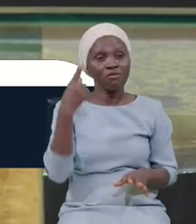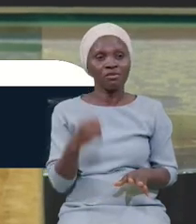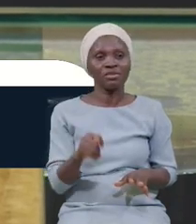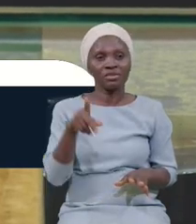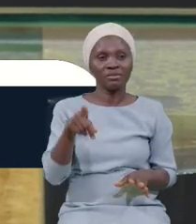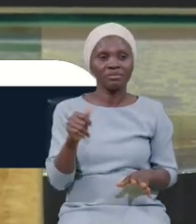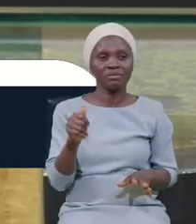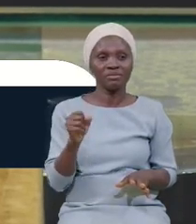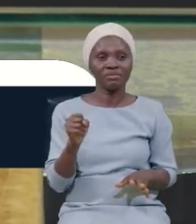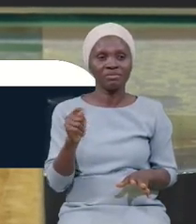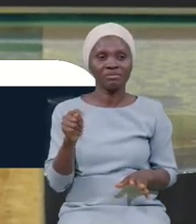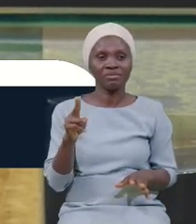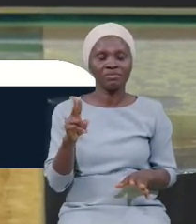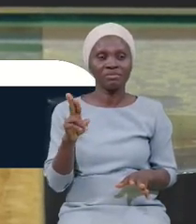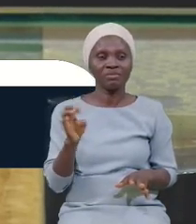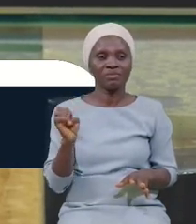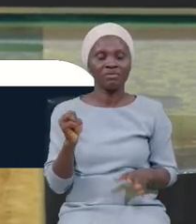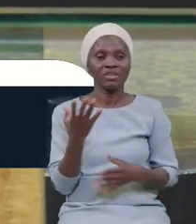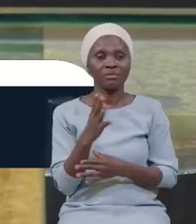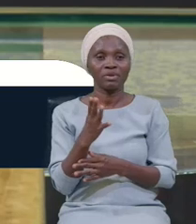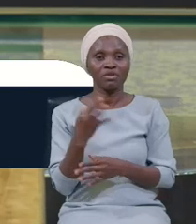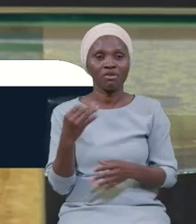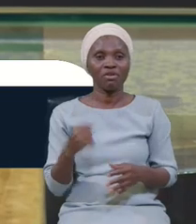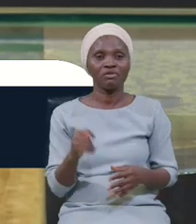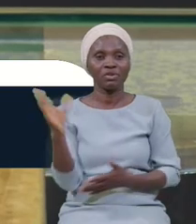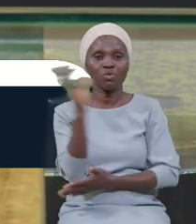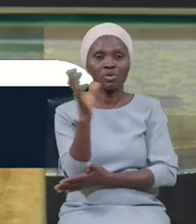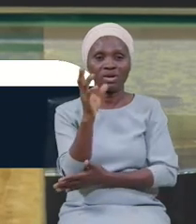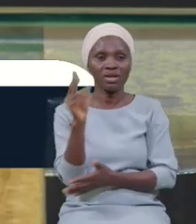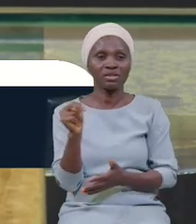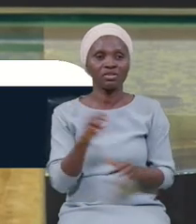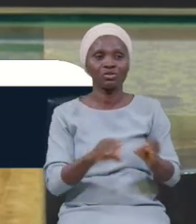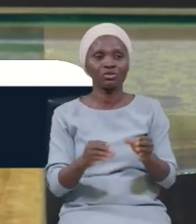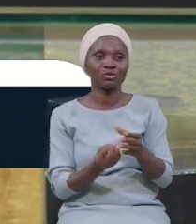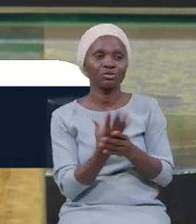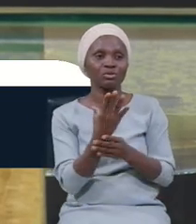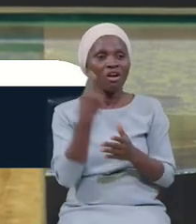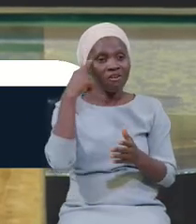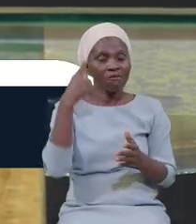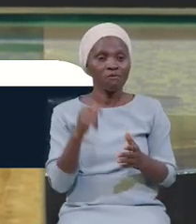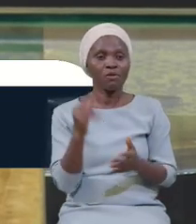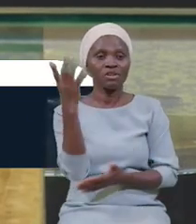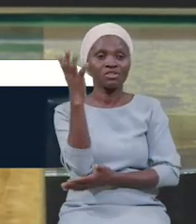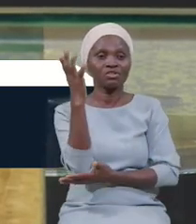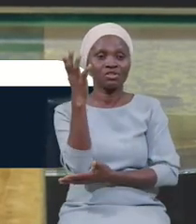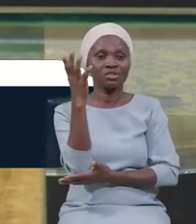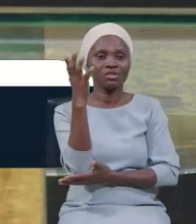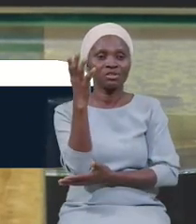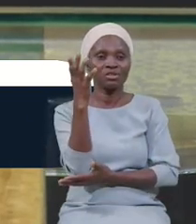car les arbres porteront leurs fruits, le figuier et la vigne donneront leur